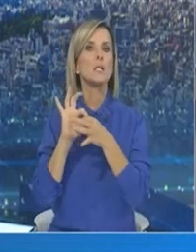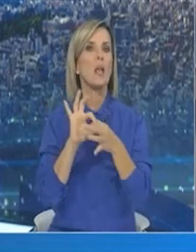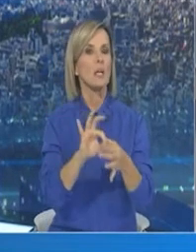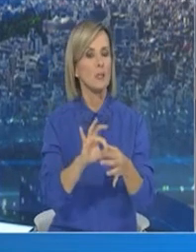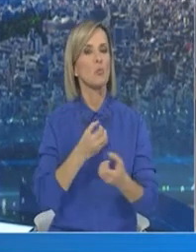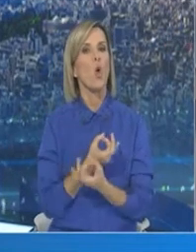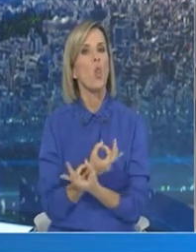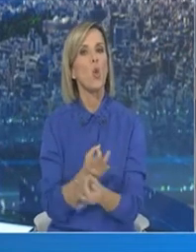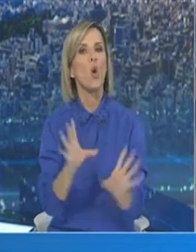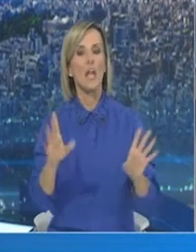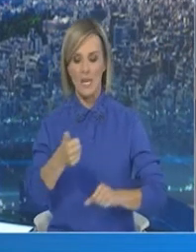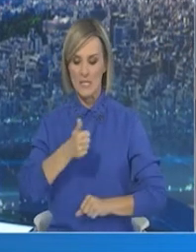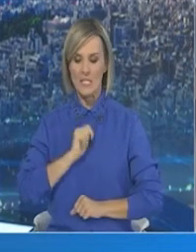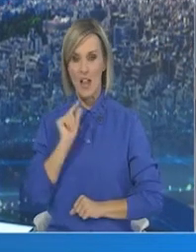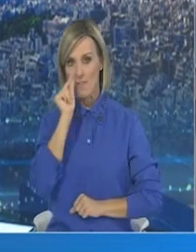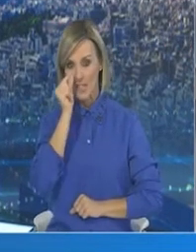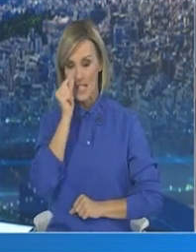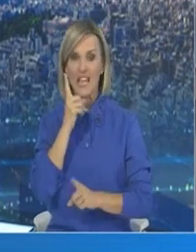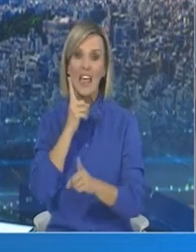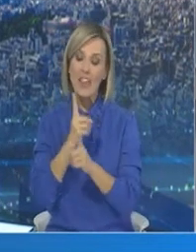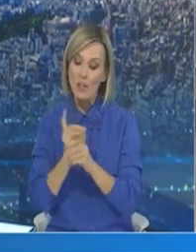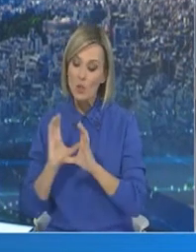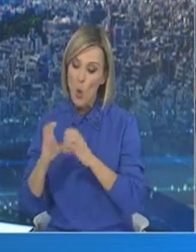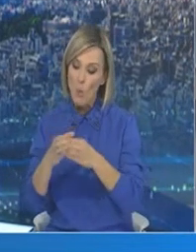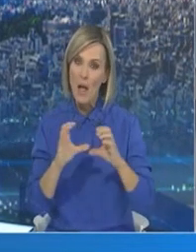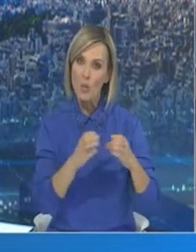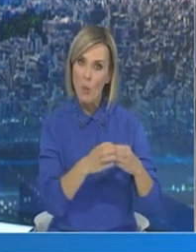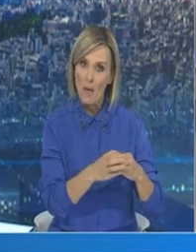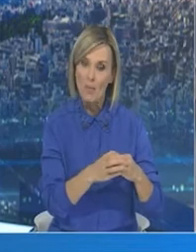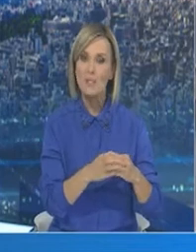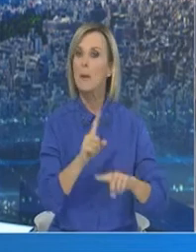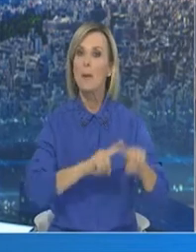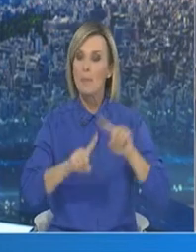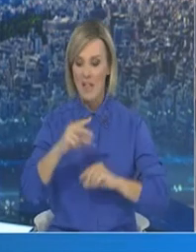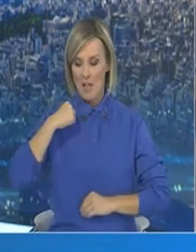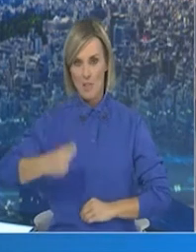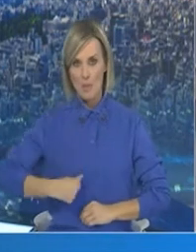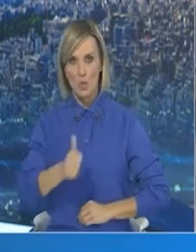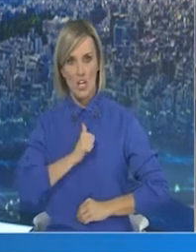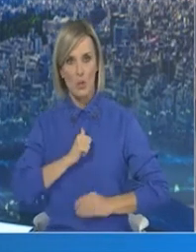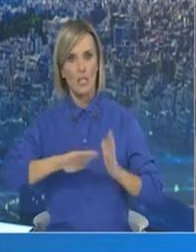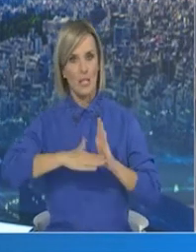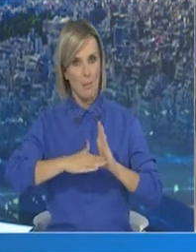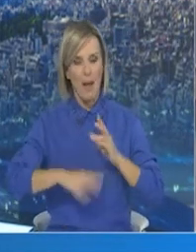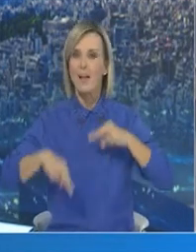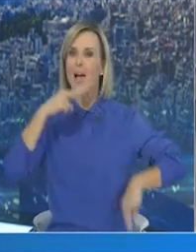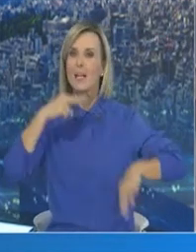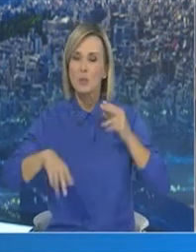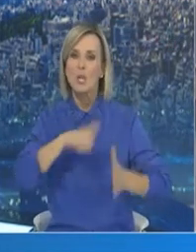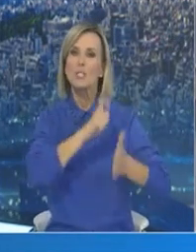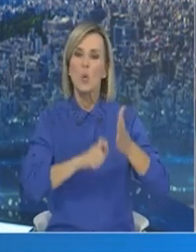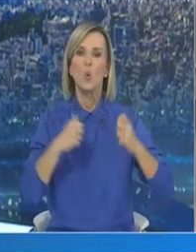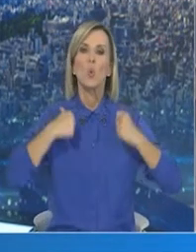μήνες για συγκεκριμένες ομάδες του πληθυσμού, όπως είναι οι δημόσιοι και ιδιωτικοί υπάλληλοι, οι εργαζόμενοι στην εστίαση και τον